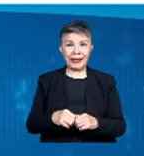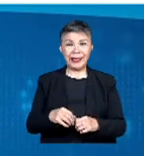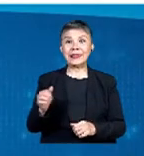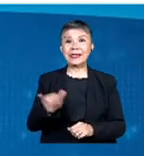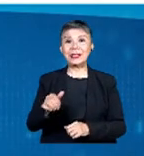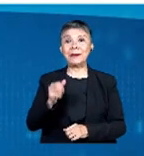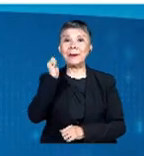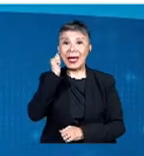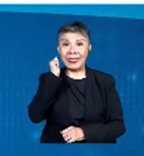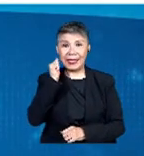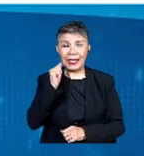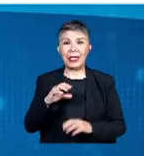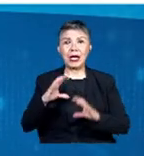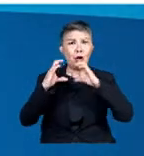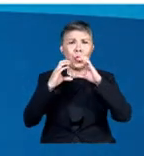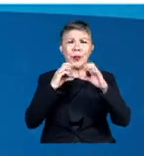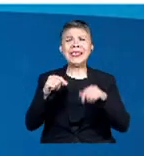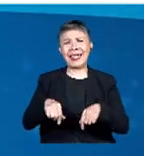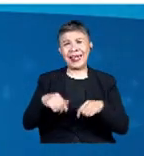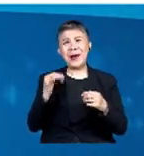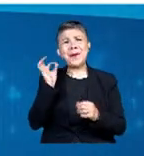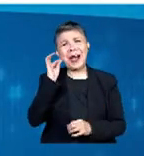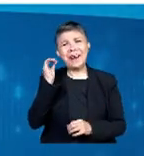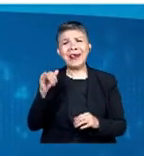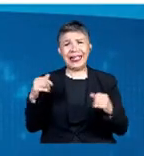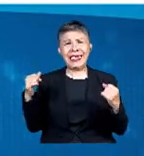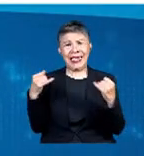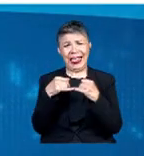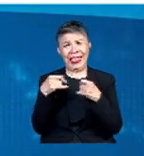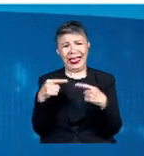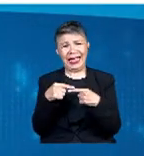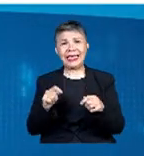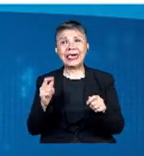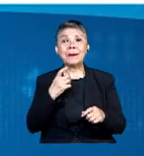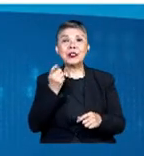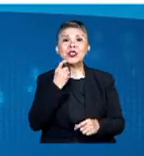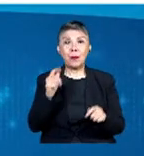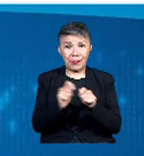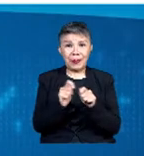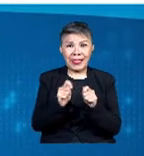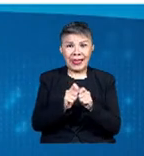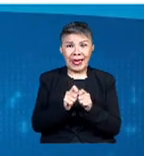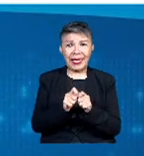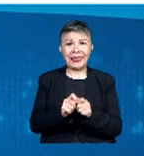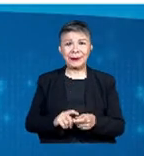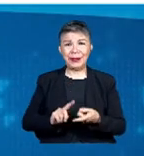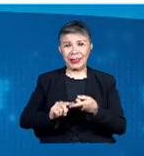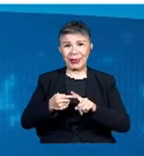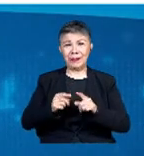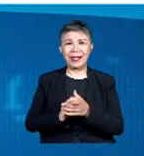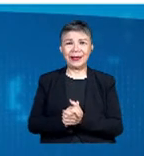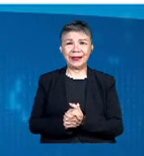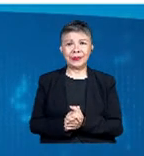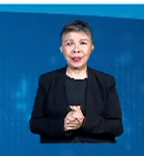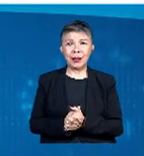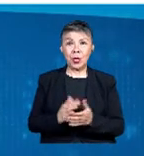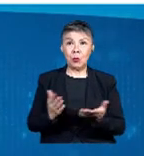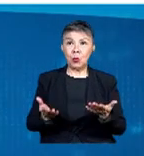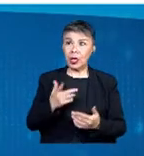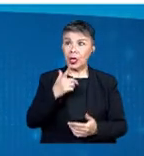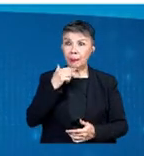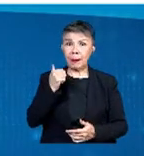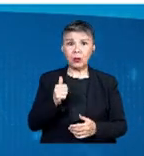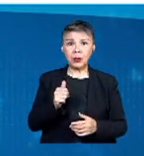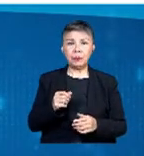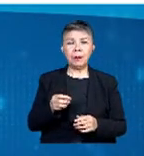Angki. Namun komunikasi kita lagi-lagi kurang baik, Pak Ben Hur. Kita coba perbaiki ya, Pak Ben Hur ya, dengan rekan-rekan. Mungkin lebih baik